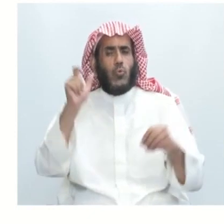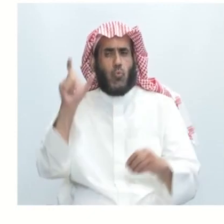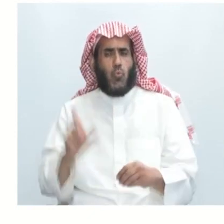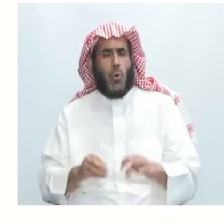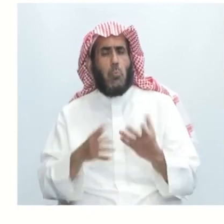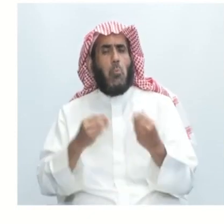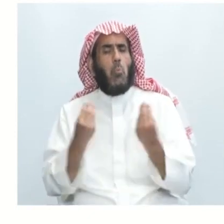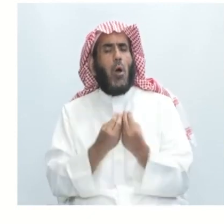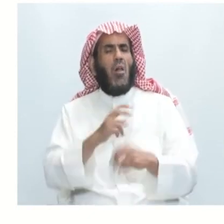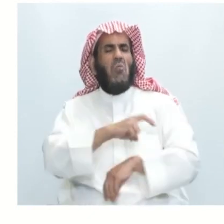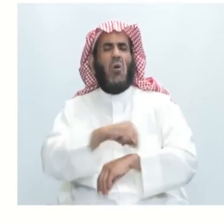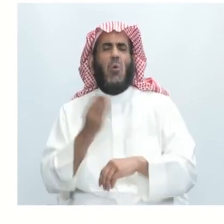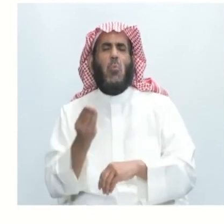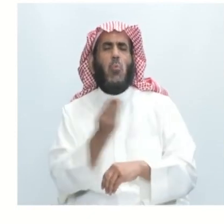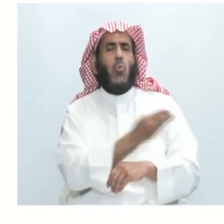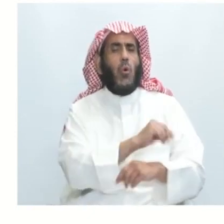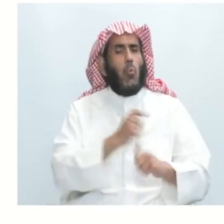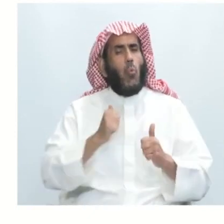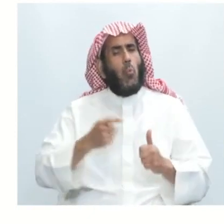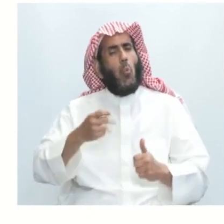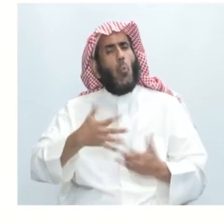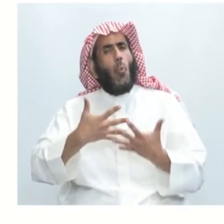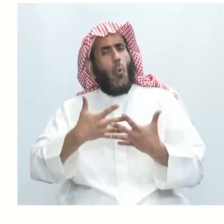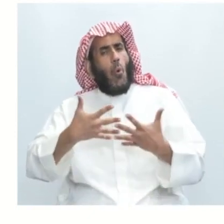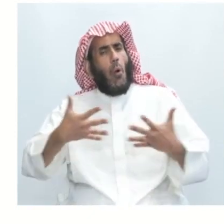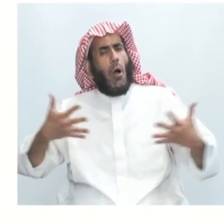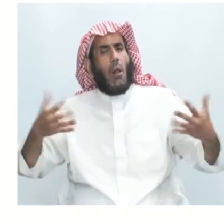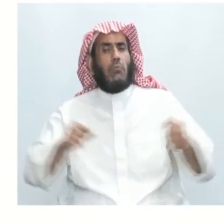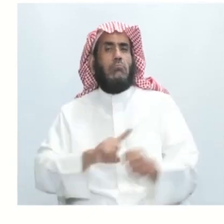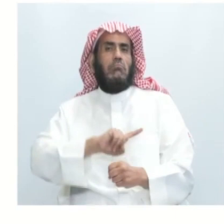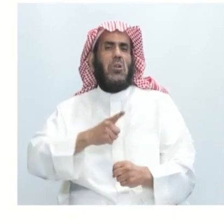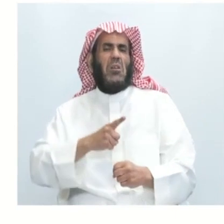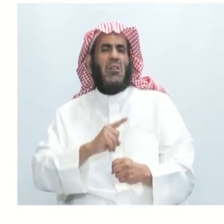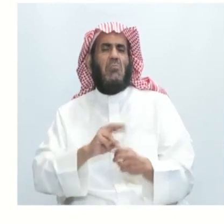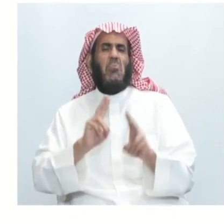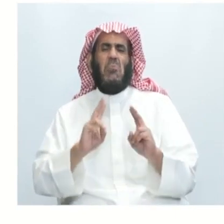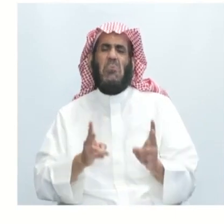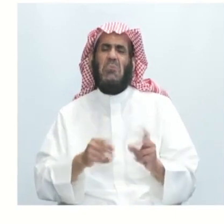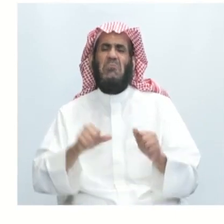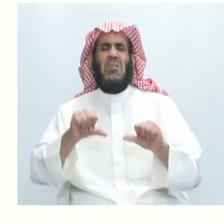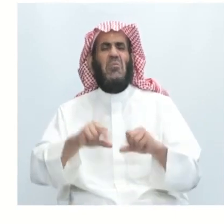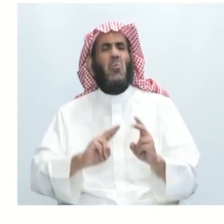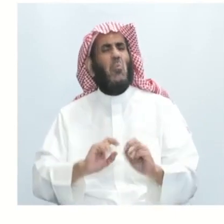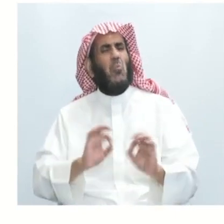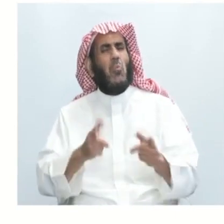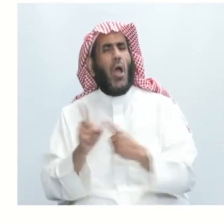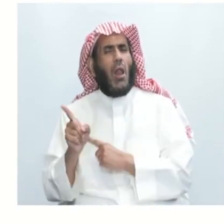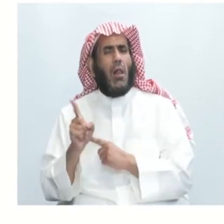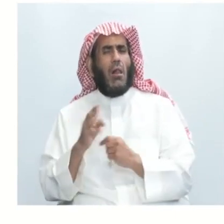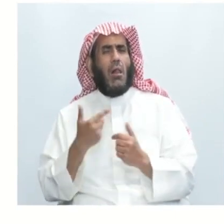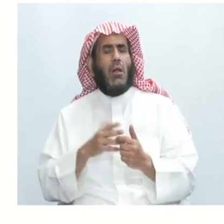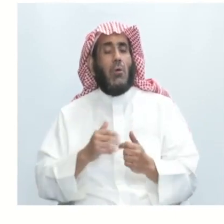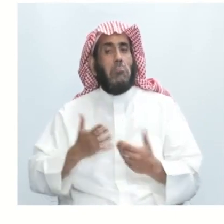مع الفقراء والمساكين وكان الامال وفير ولكن كانت له اعاده تاني سيئتان فقط كان